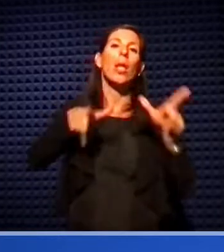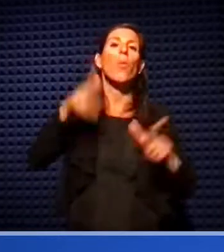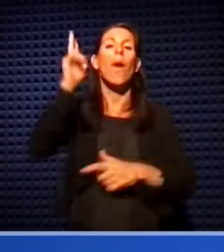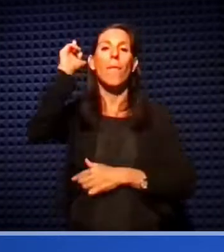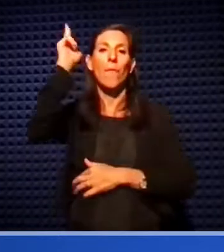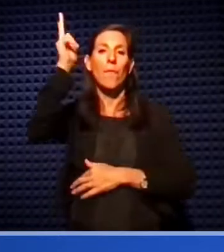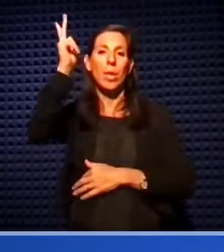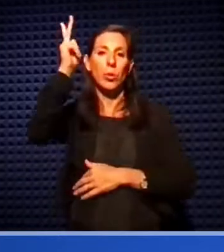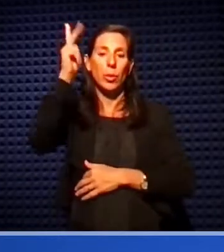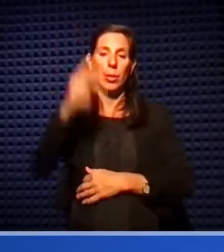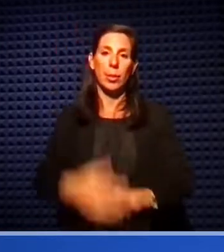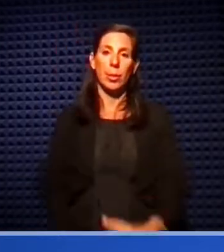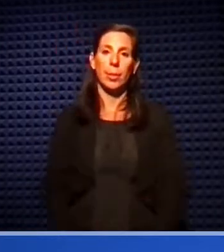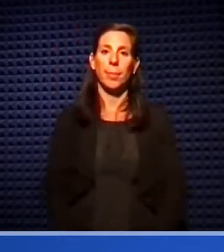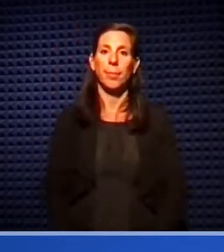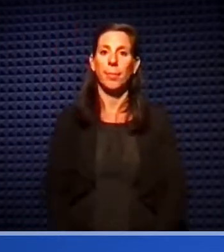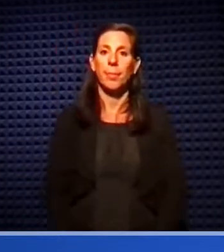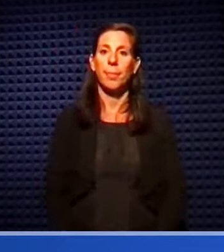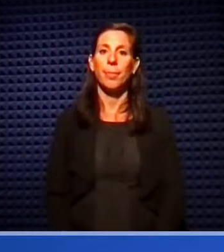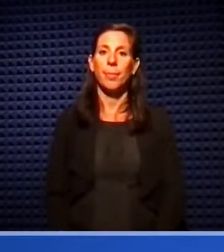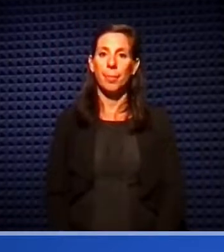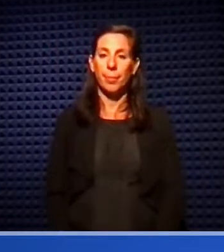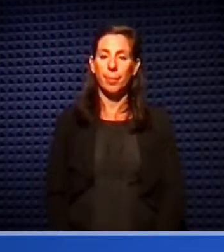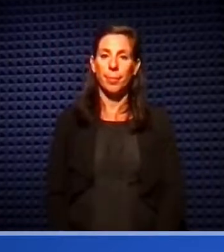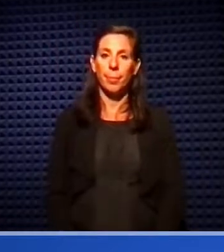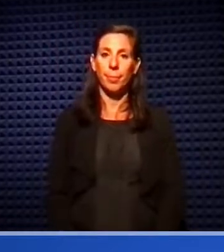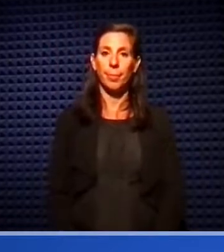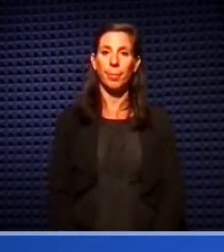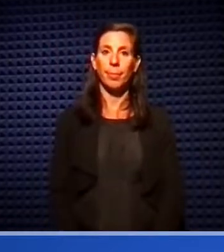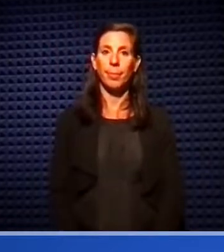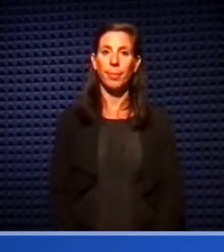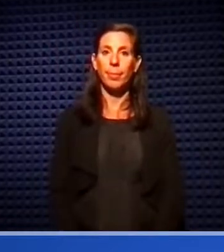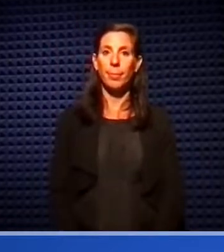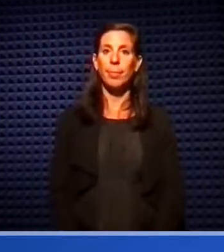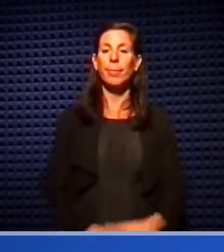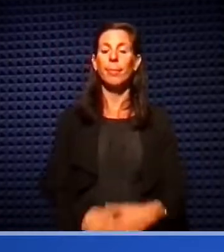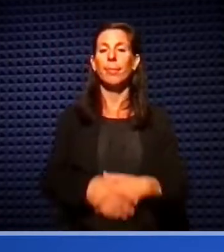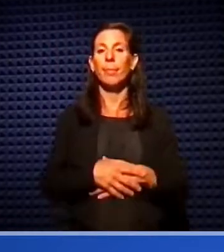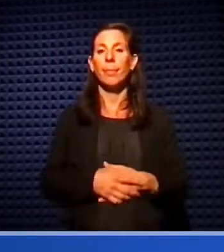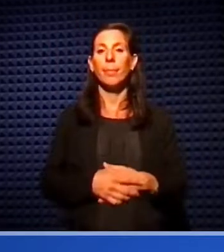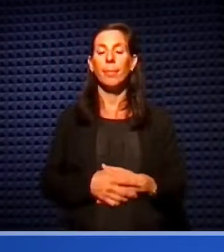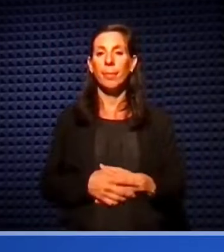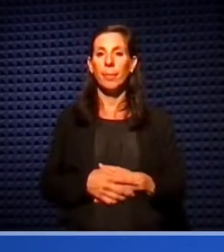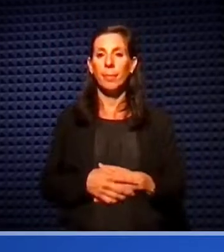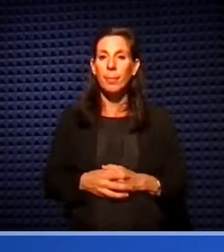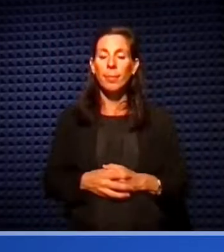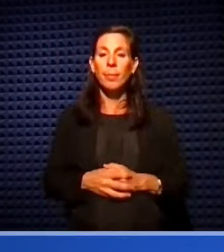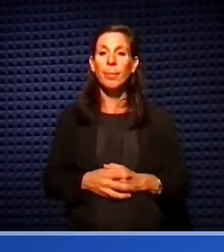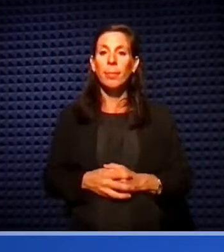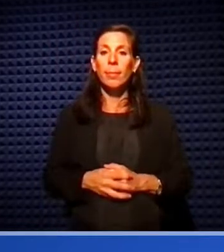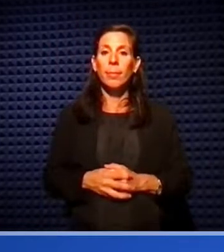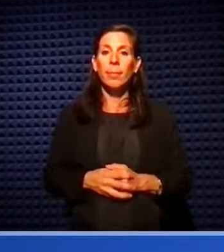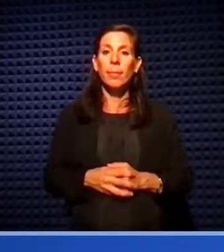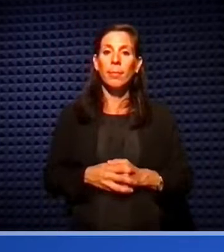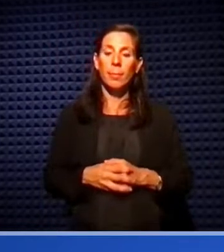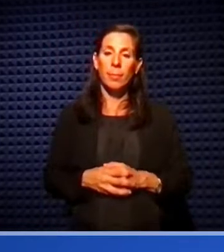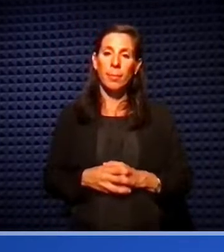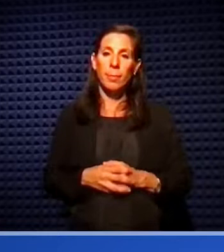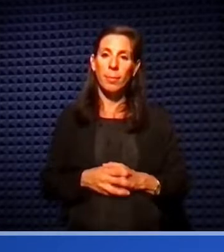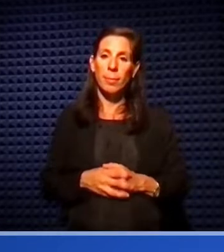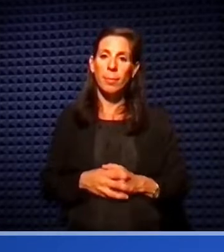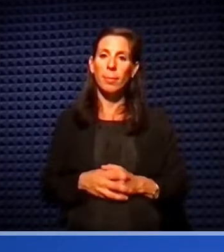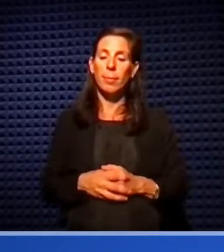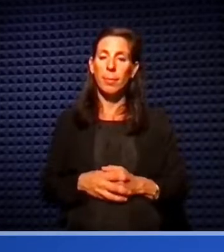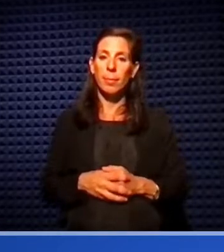Galates stupides, qui donc vous a ensorcelé? À vos yeux pourtant. Kab malakhti Paulos